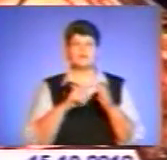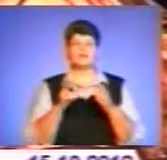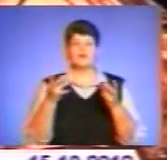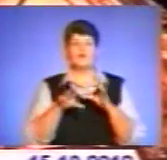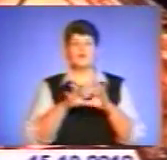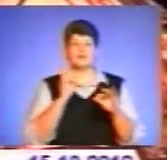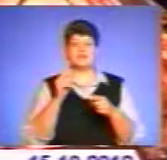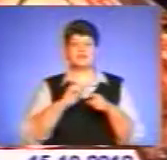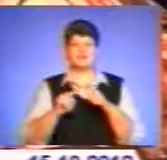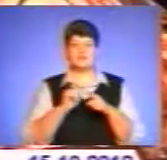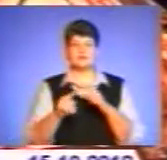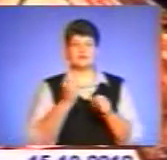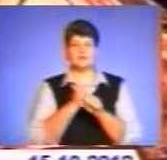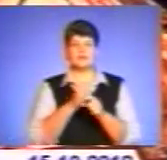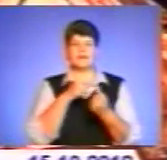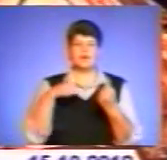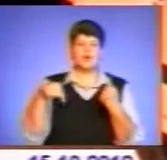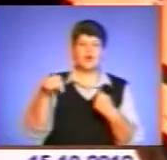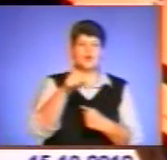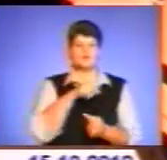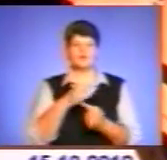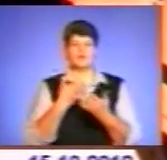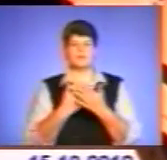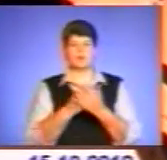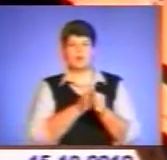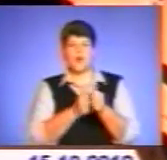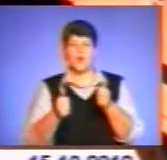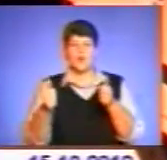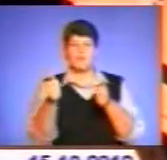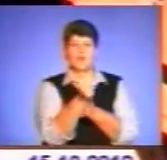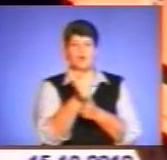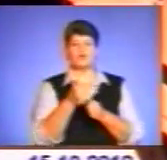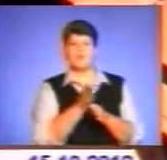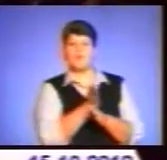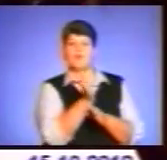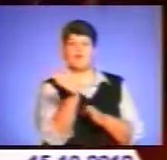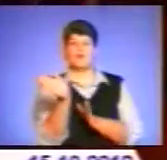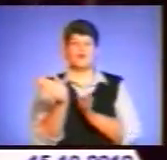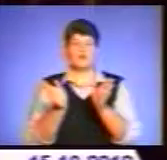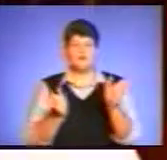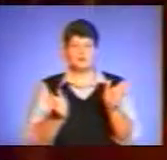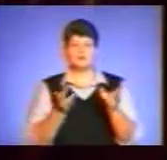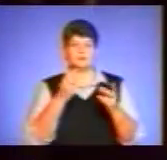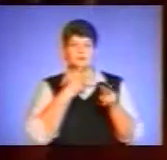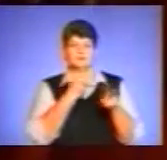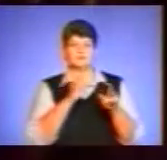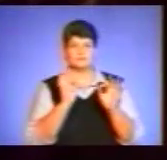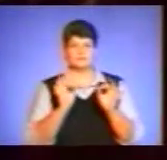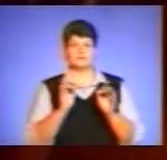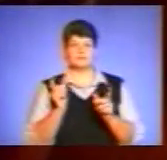швидкість руху, здійснюючи маневр розвороту, обгону, повороту, впевнитися, що даний маневр буде безпечним.